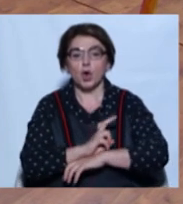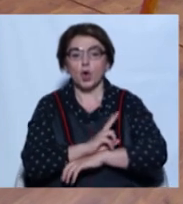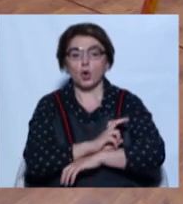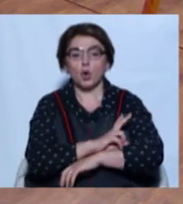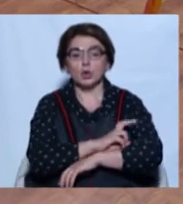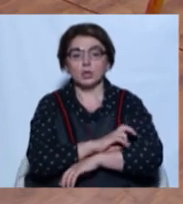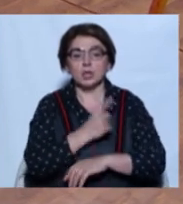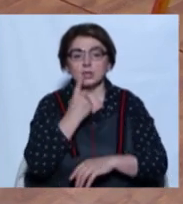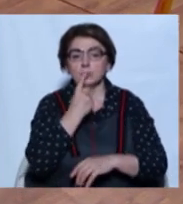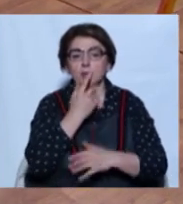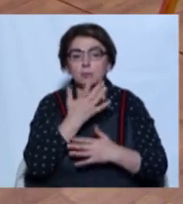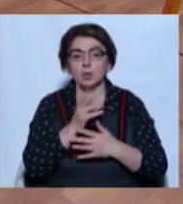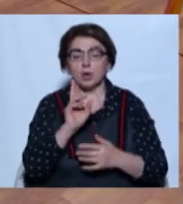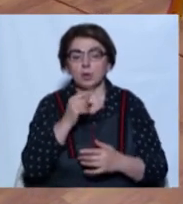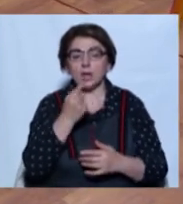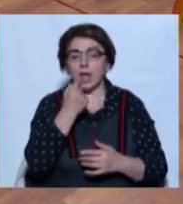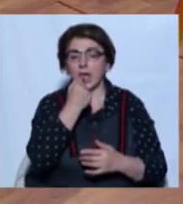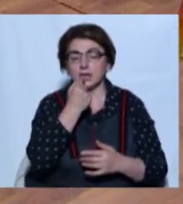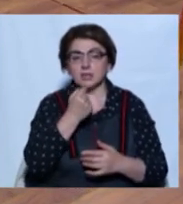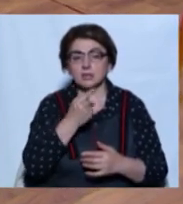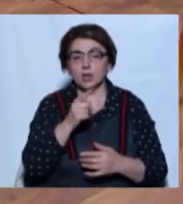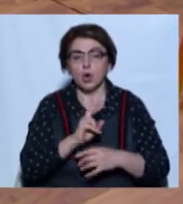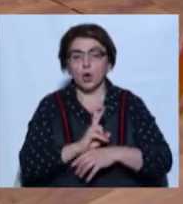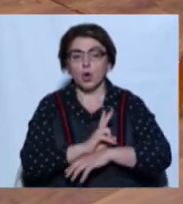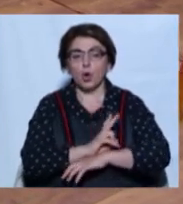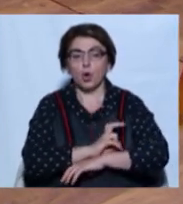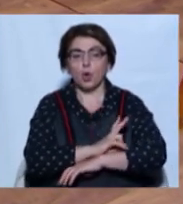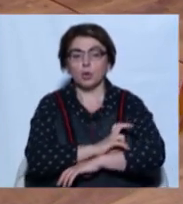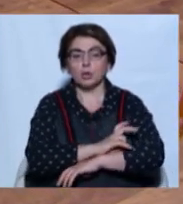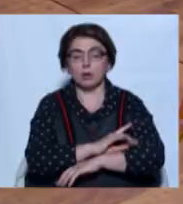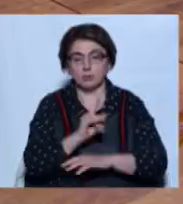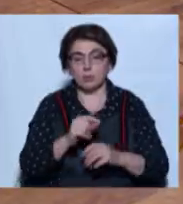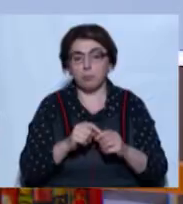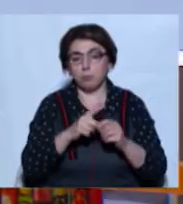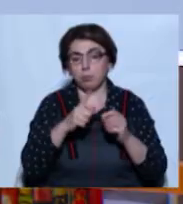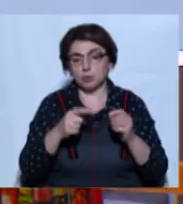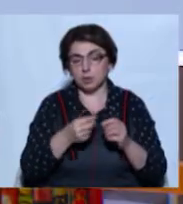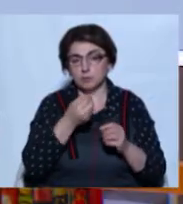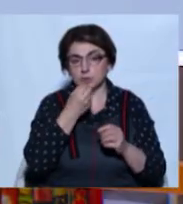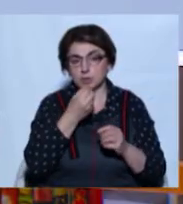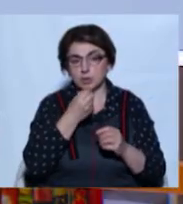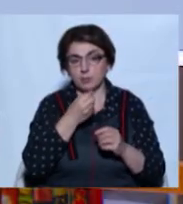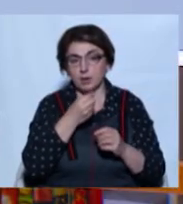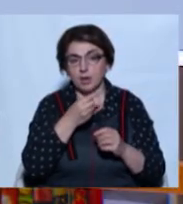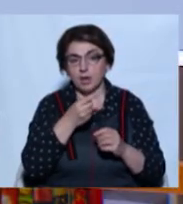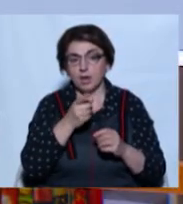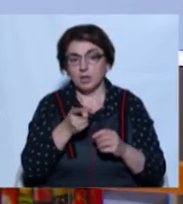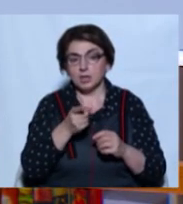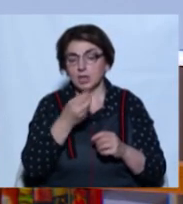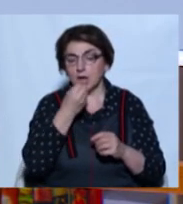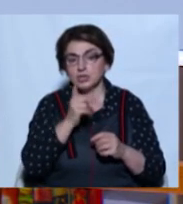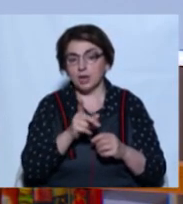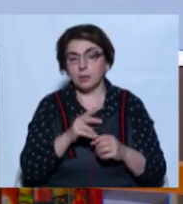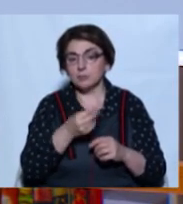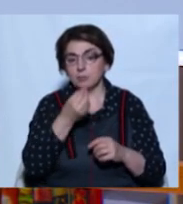რომელიც ლოკოკინას აქვს ენაზე და ლოკოკინა ხო ფოთლებით იკვებება და აი კი არ